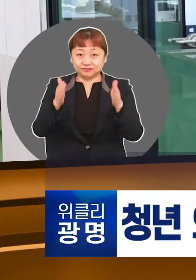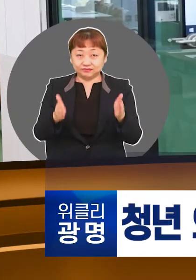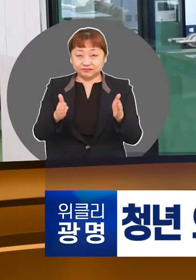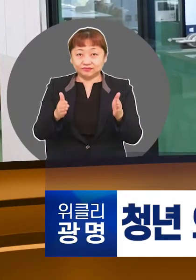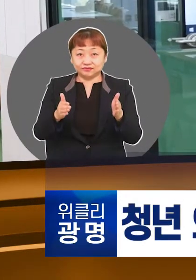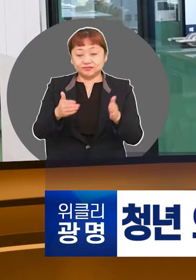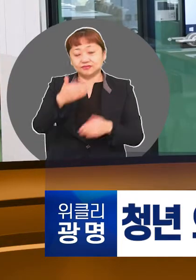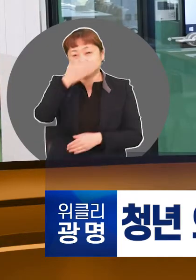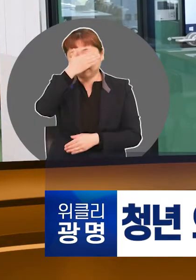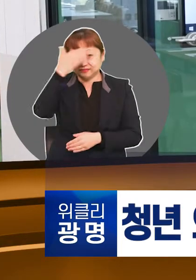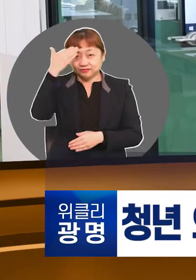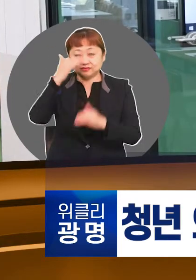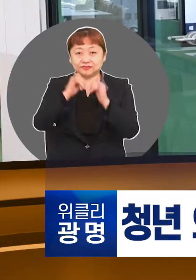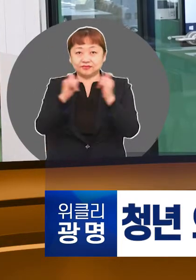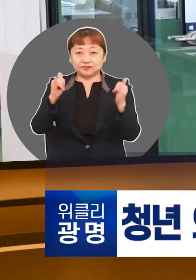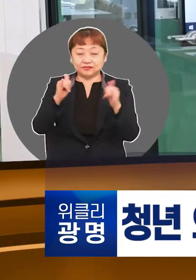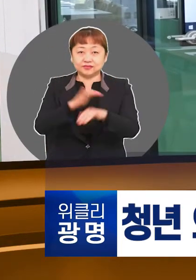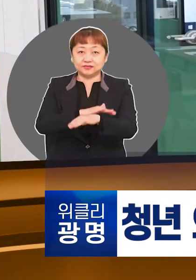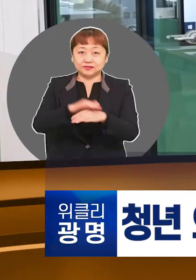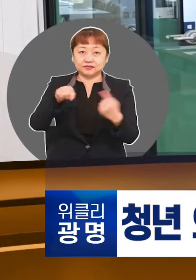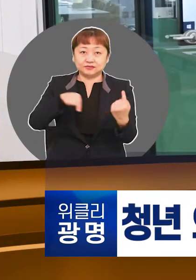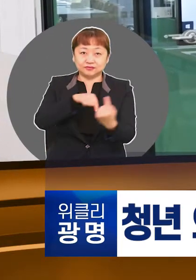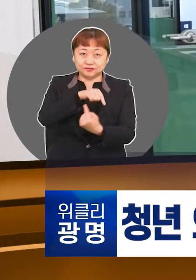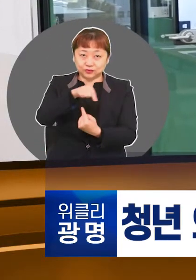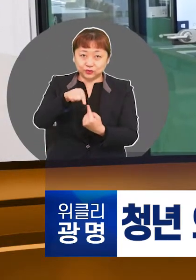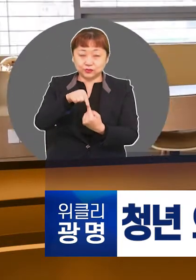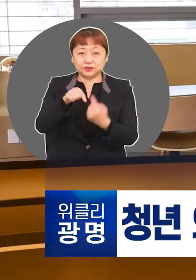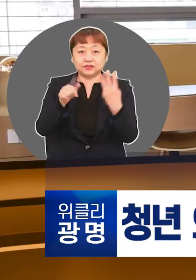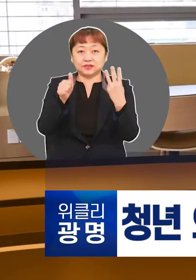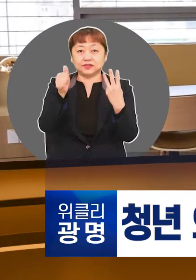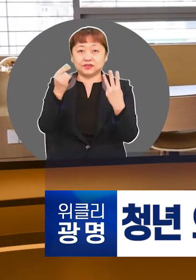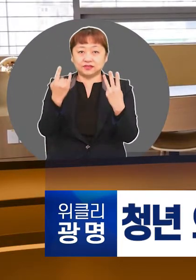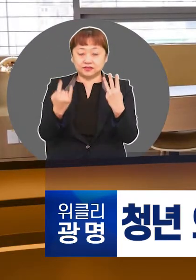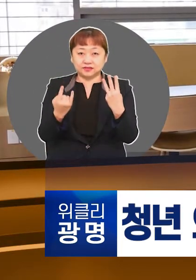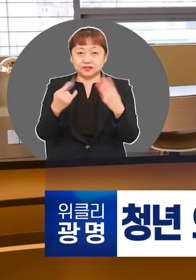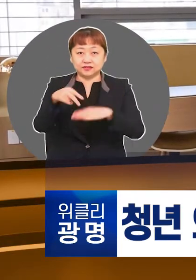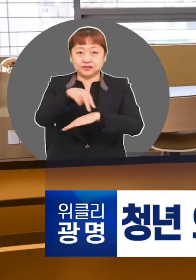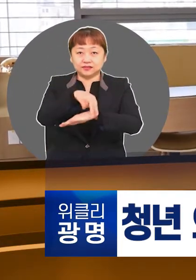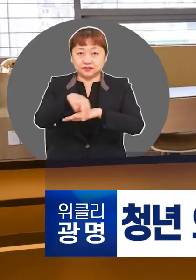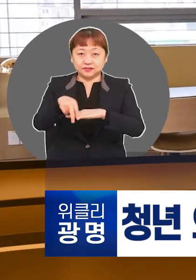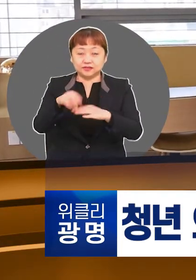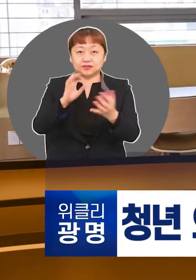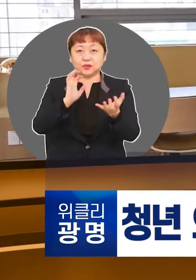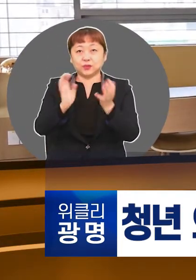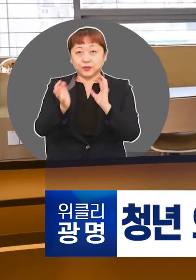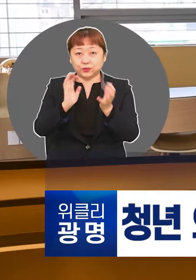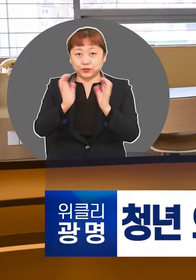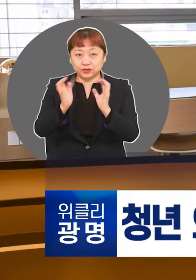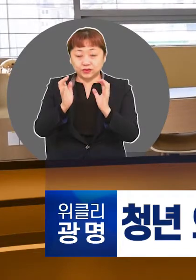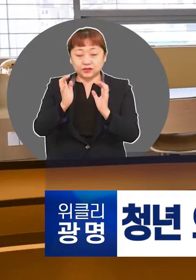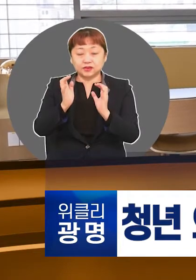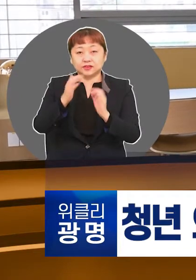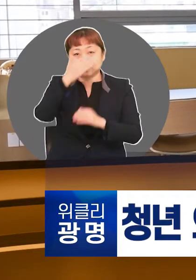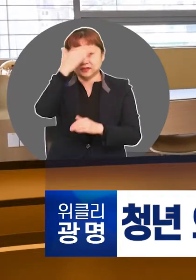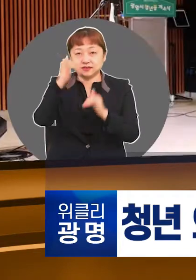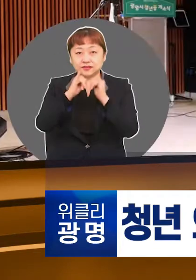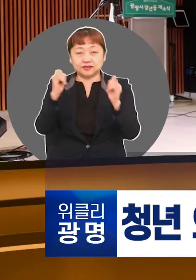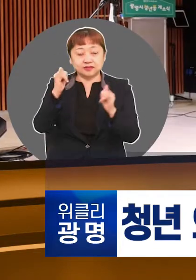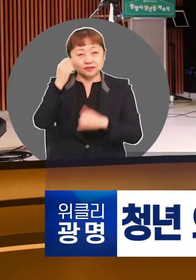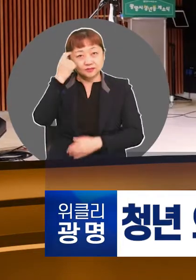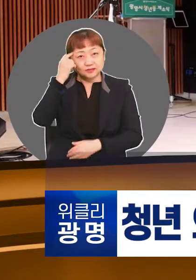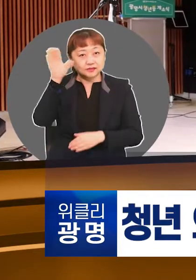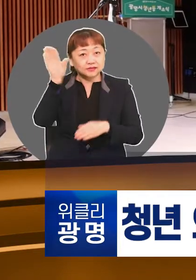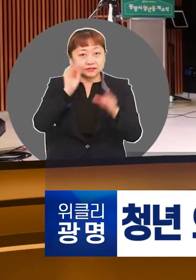점은 이 공간이 청년에게 실질적으로 유용하도록 3회에 설계용역 보고 회사다 청년의 의견을 수렴해